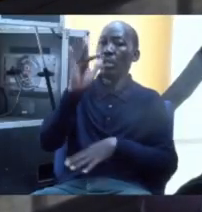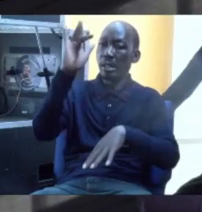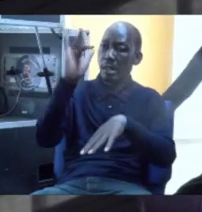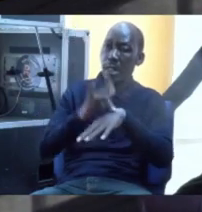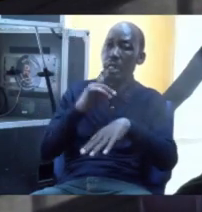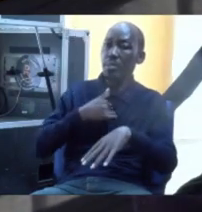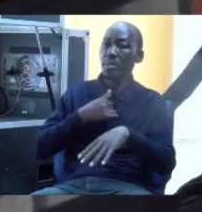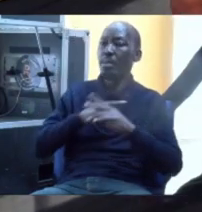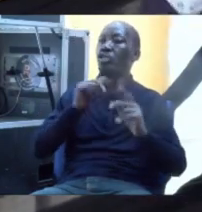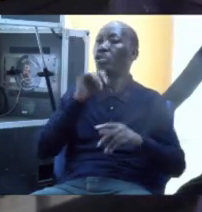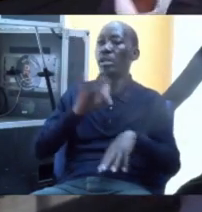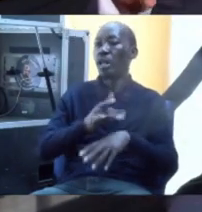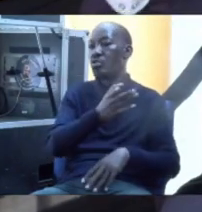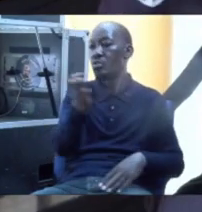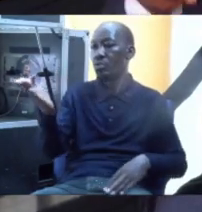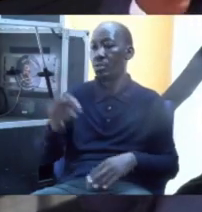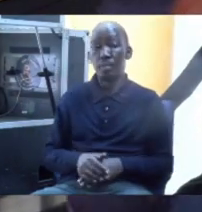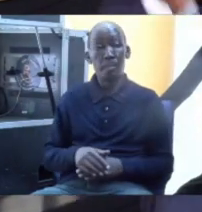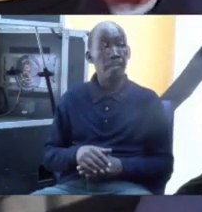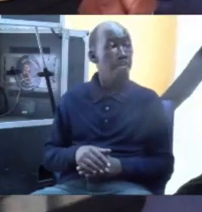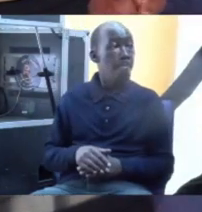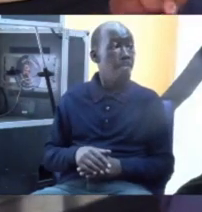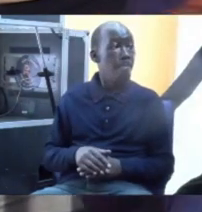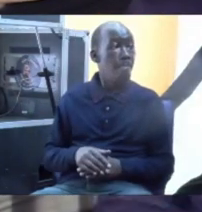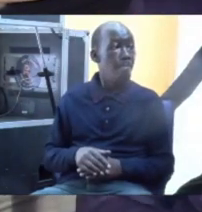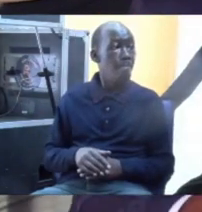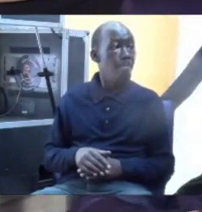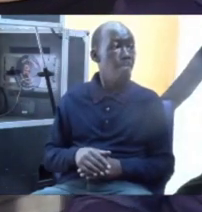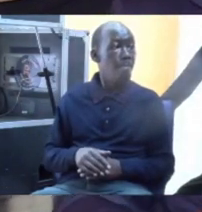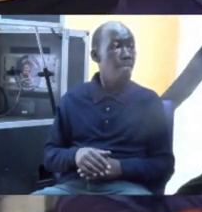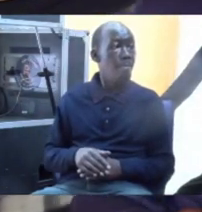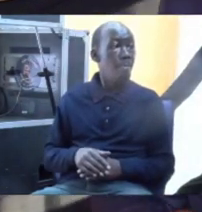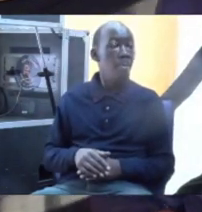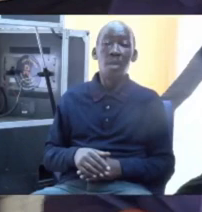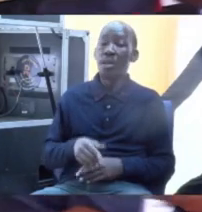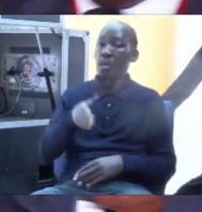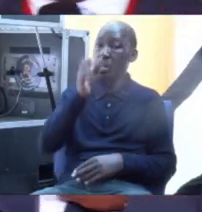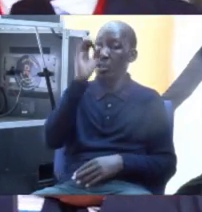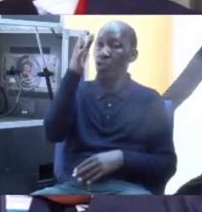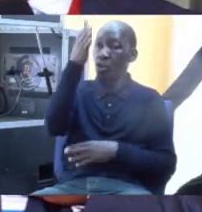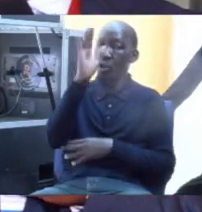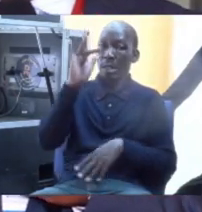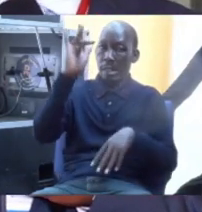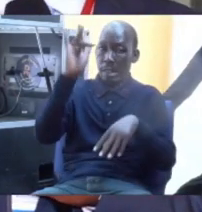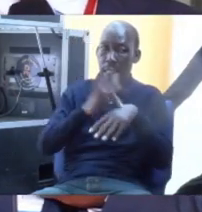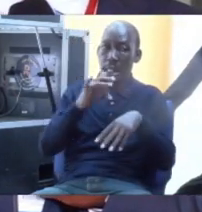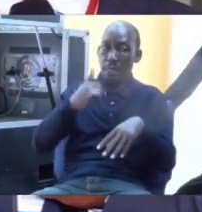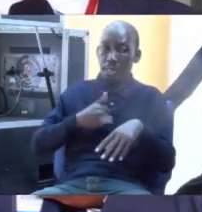touched me. Kama Bwana amekuguza na ameniguza na asikuguza. Nasema Mungu akiniguza lakini bado hajaniguza sasa